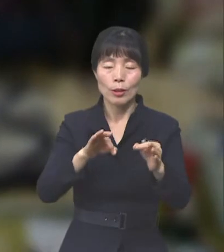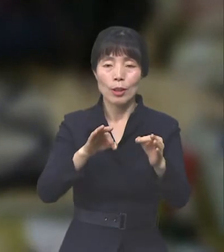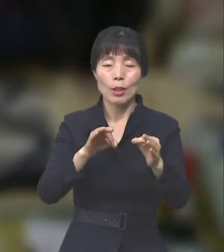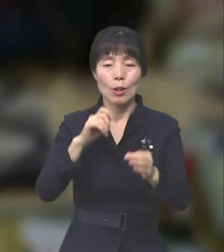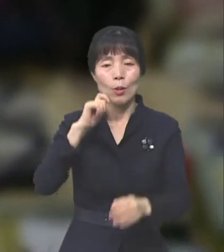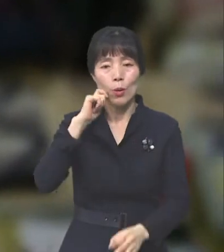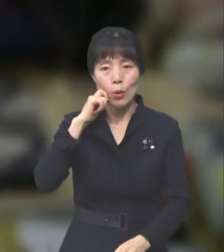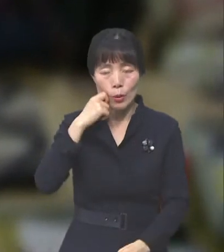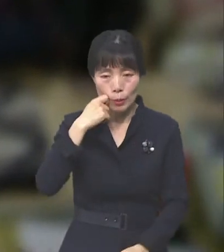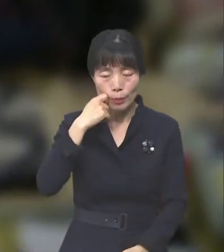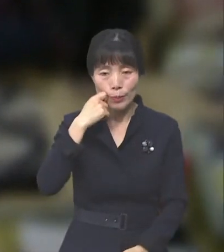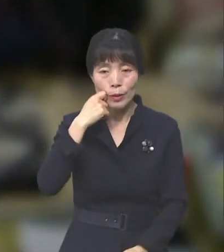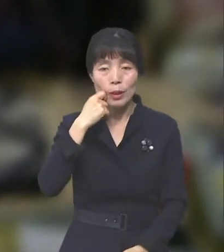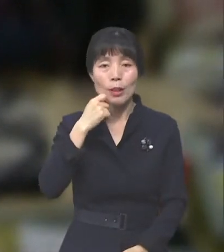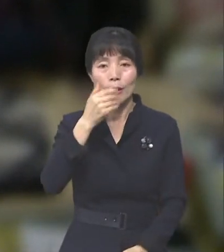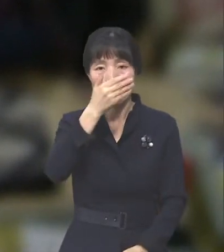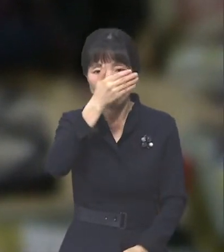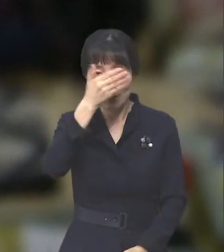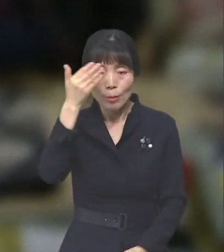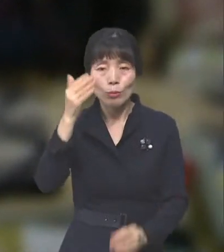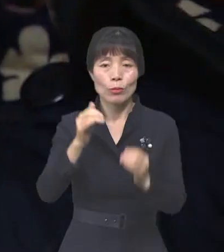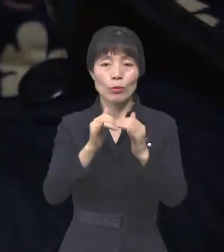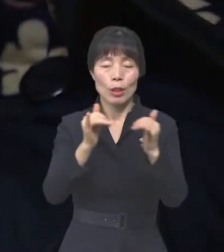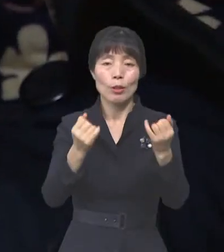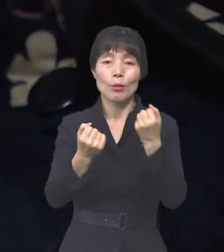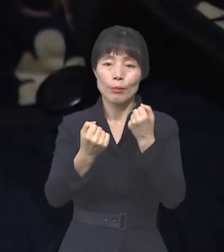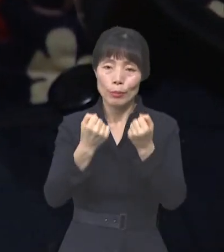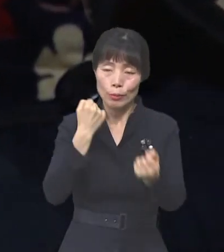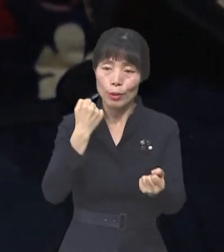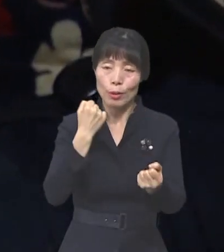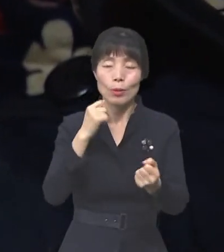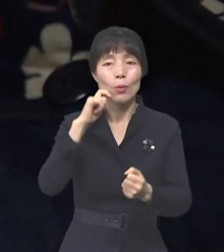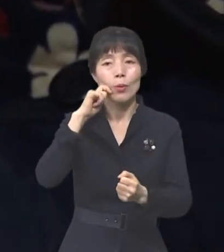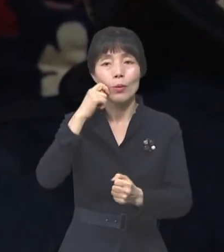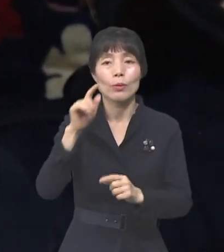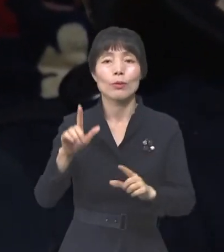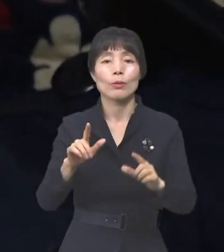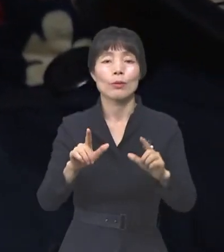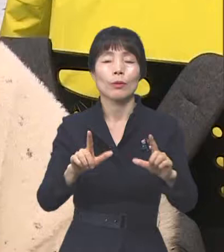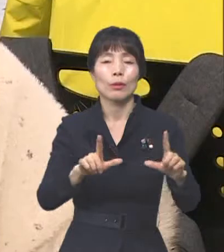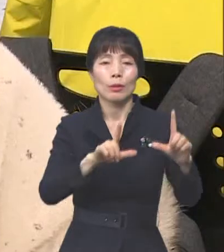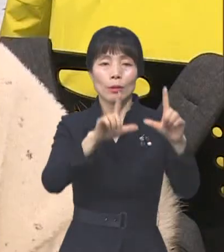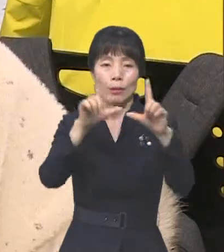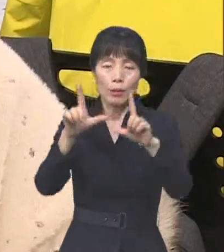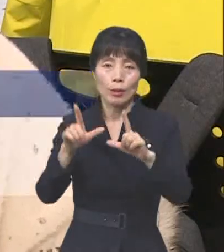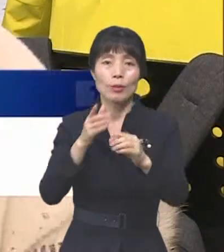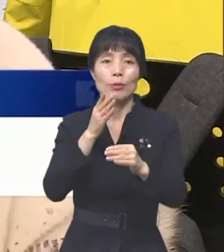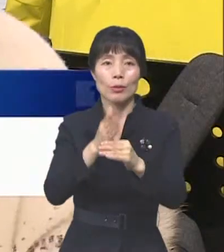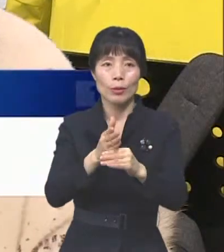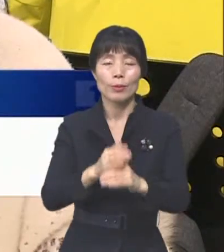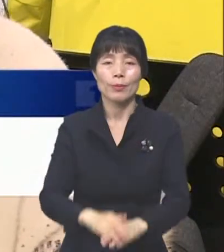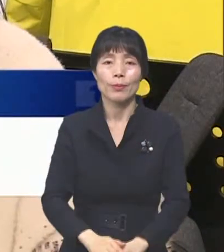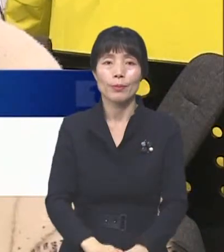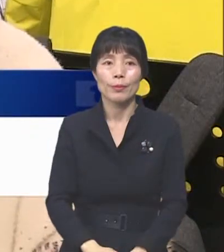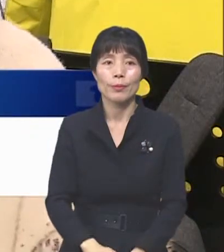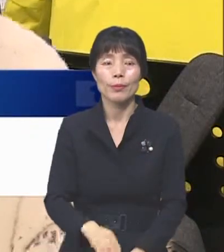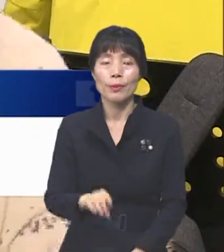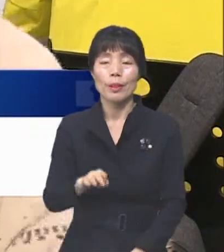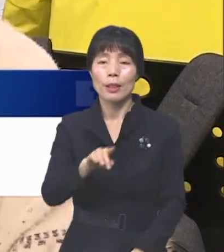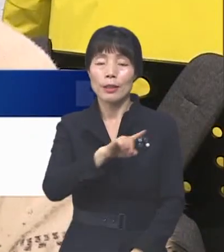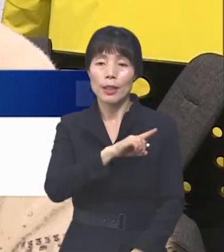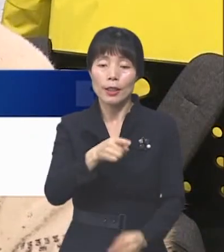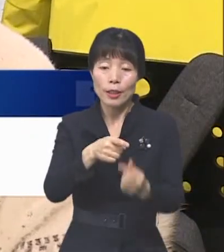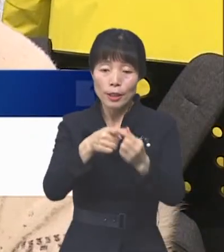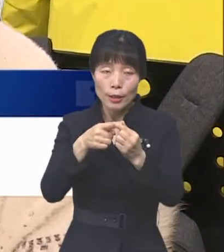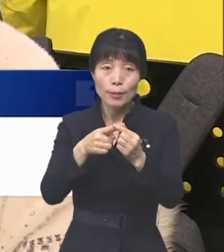단절되면서 청장년층 역시 복지 사각지대로 내몰리는 것이 현실입니다. 이분들이 가장 후순위를 두기